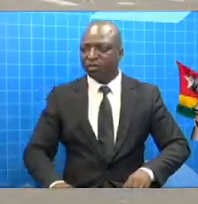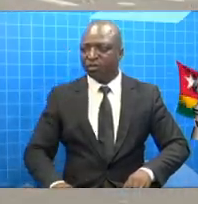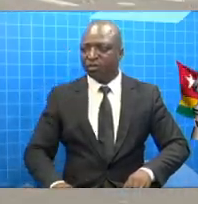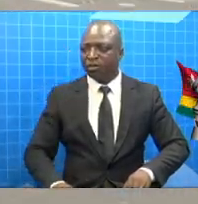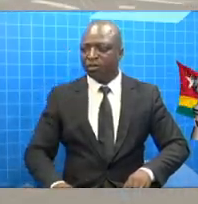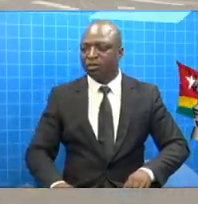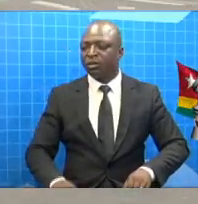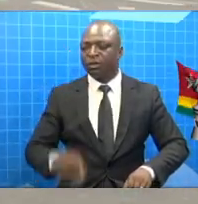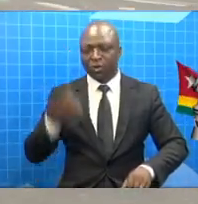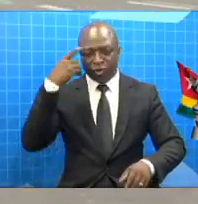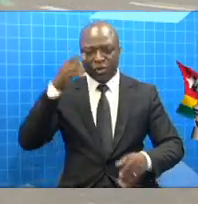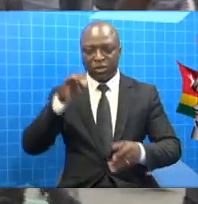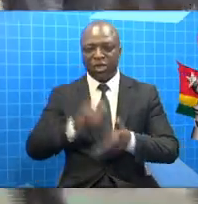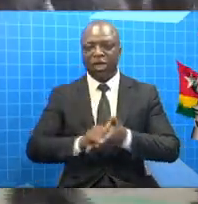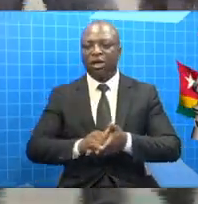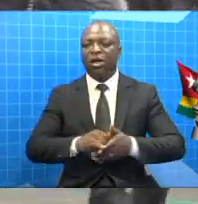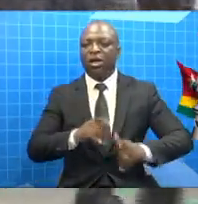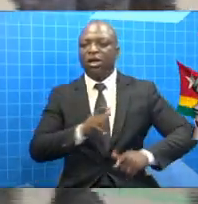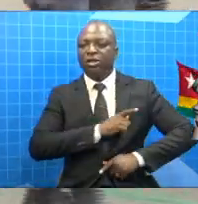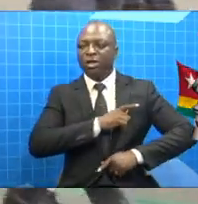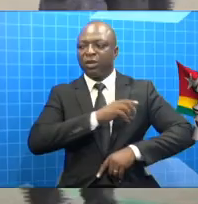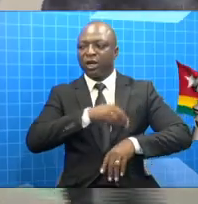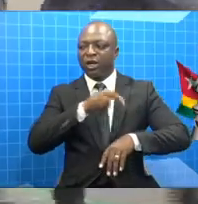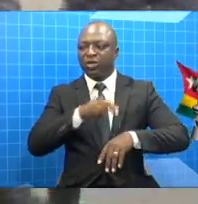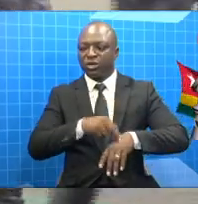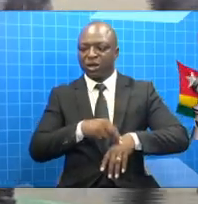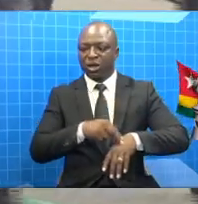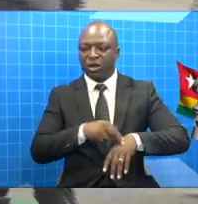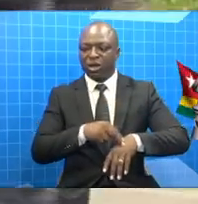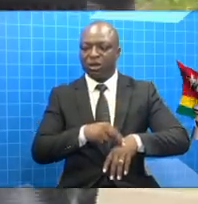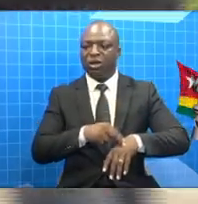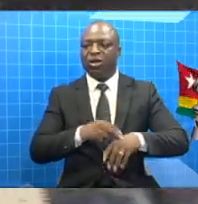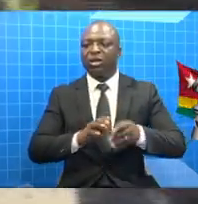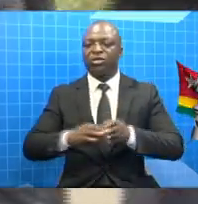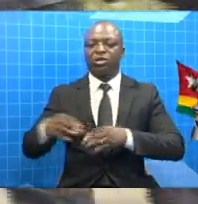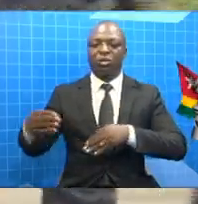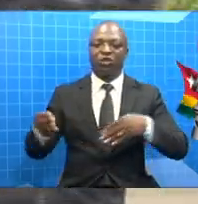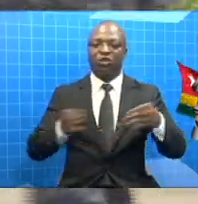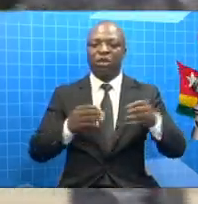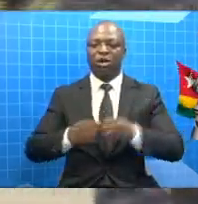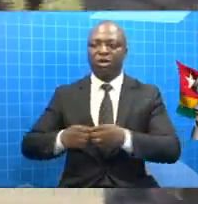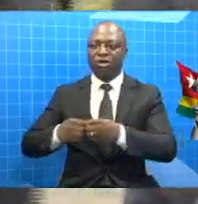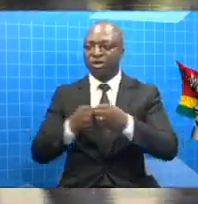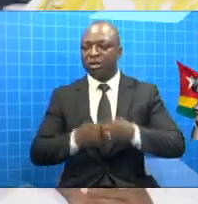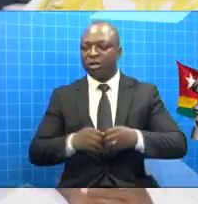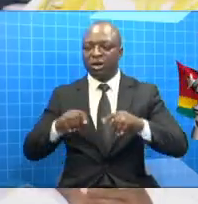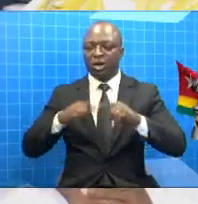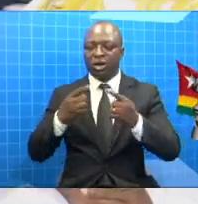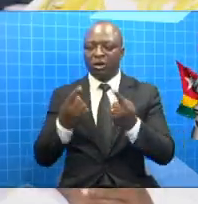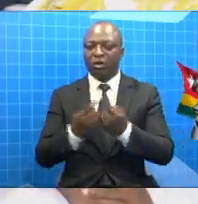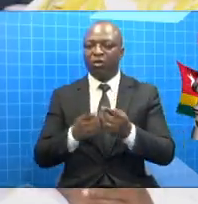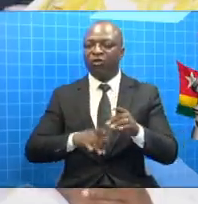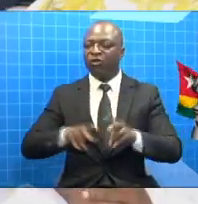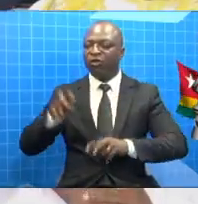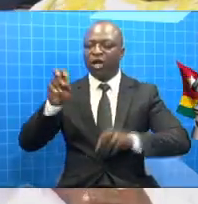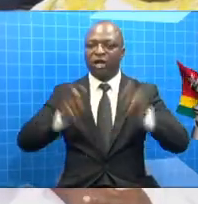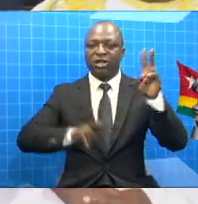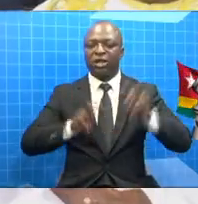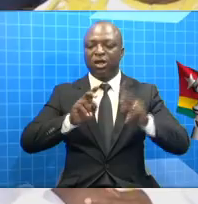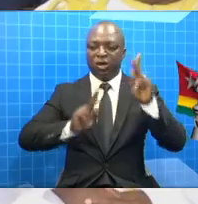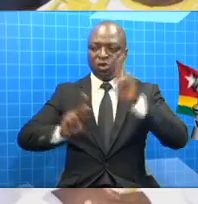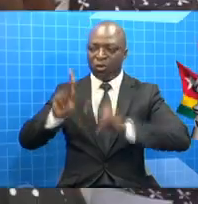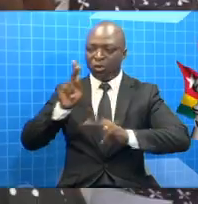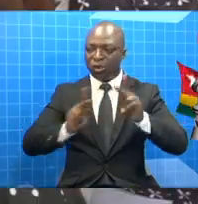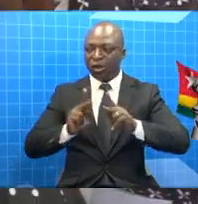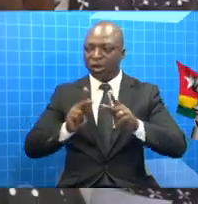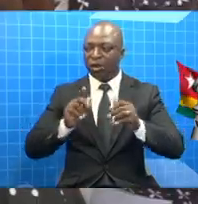Ouvre le banc, la gendarmerie nationale. Dans un mouvement d'ensemble, la troupe fait voyager le public.